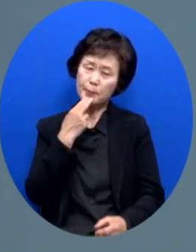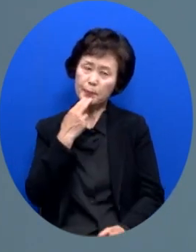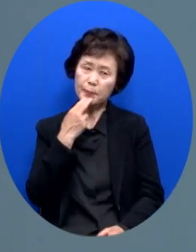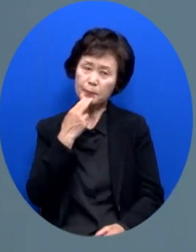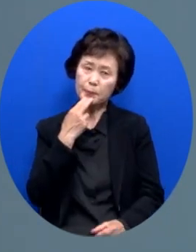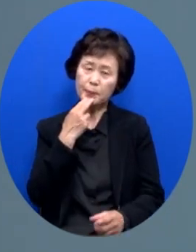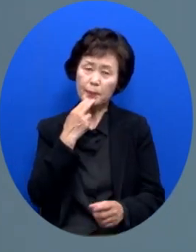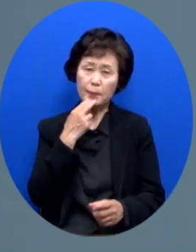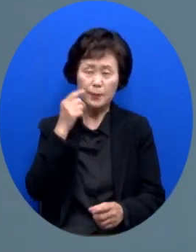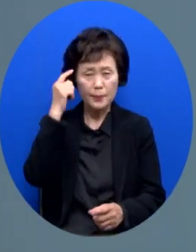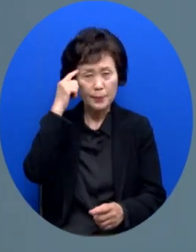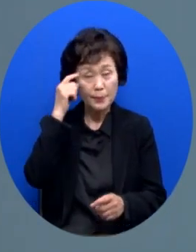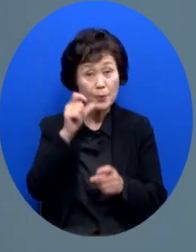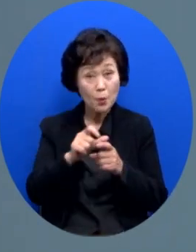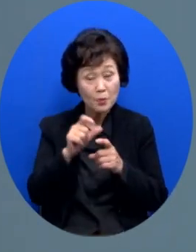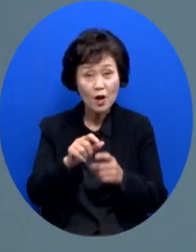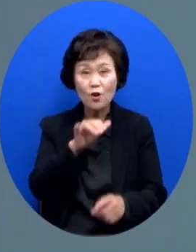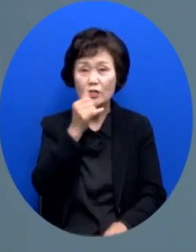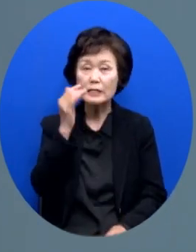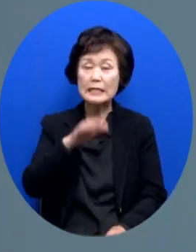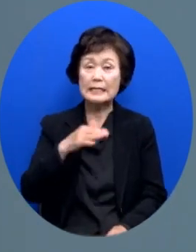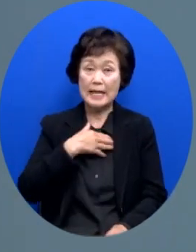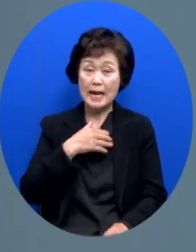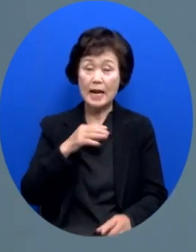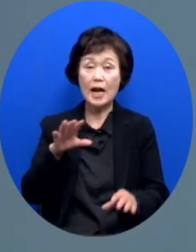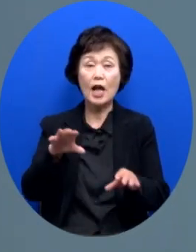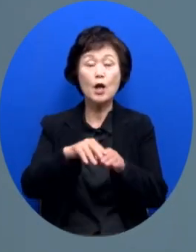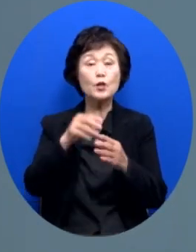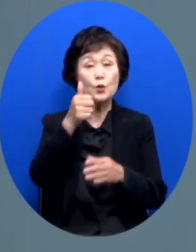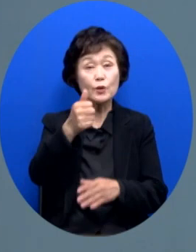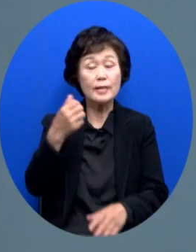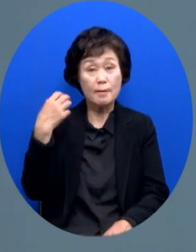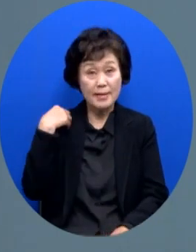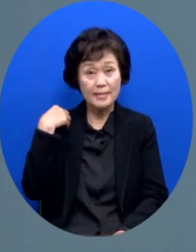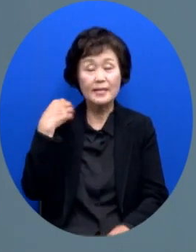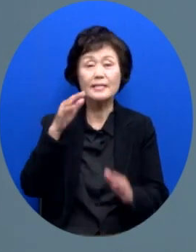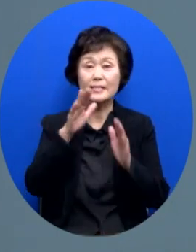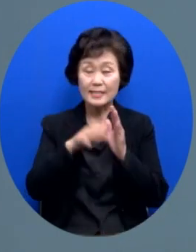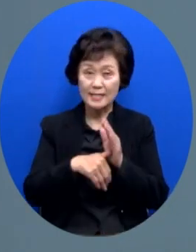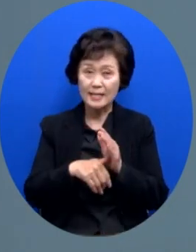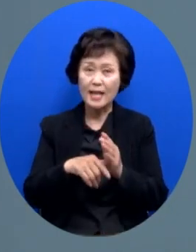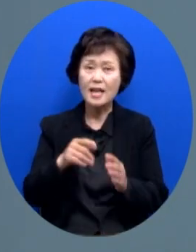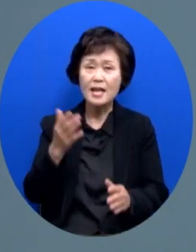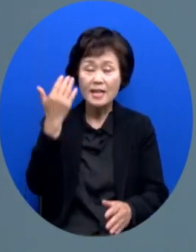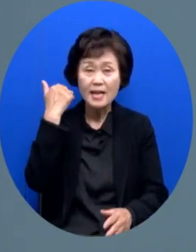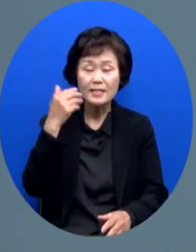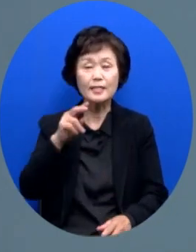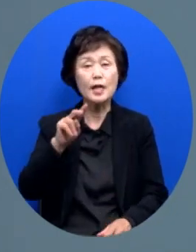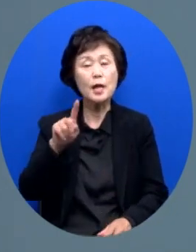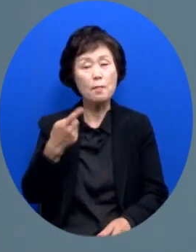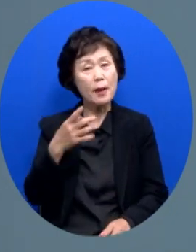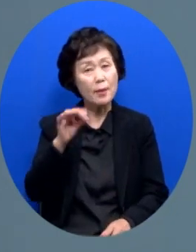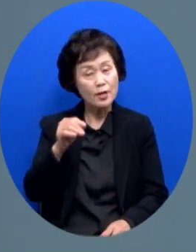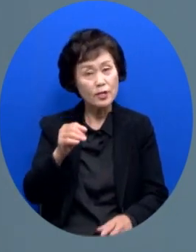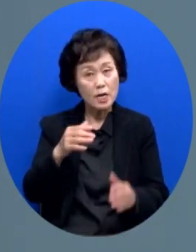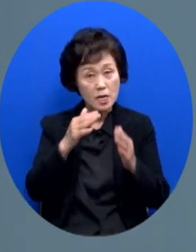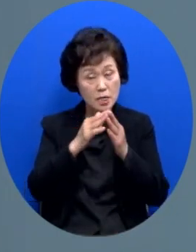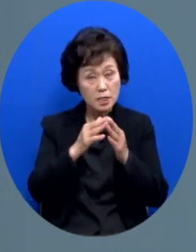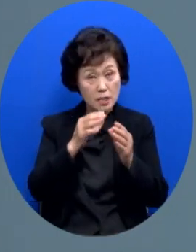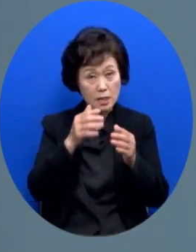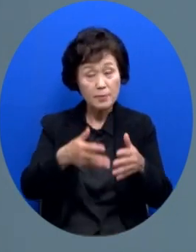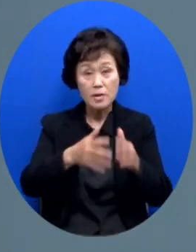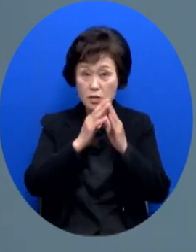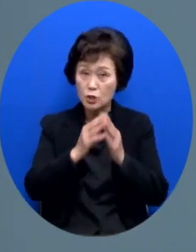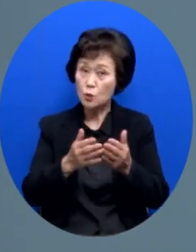했는데 제가 와이즈맨 총재였을 때 집 짓기 사업으로 로버하스를 이제 100만 원짜리 집을 줘줬는데 100만 원짜리